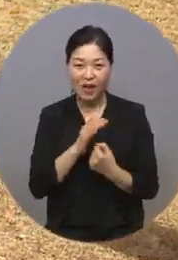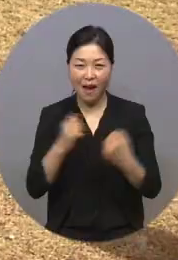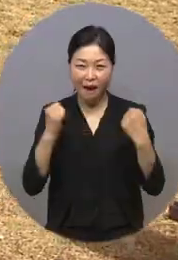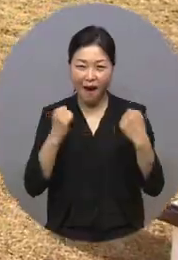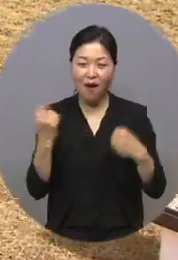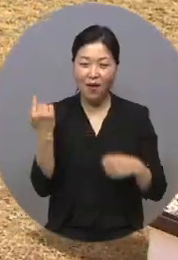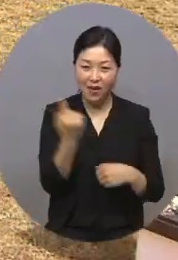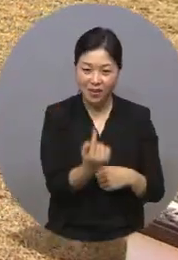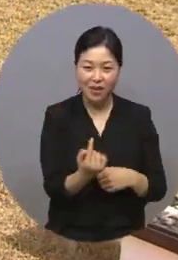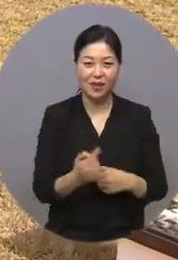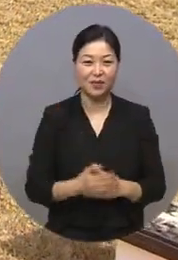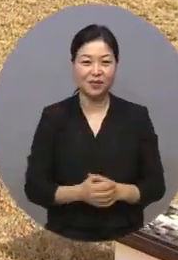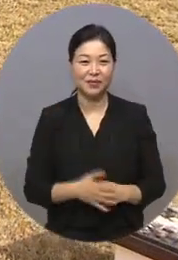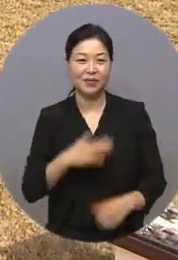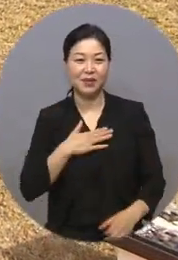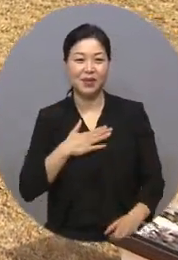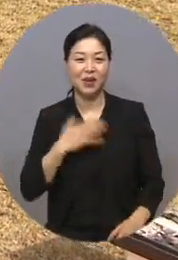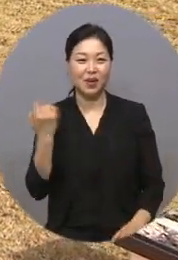왔구나.